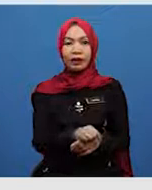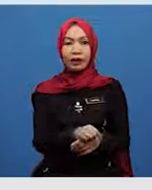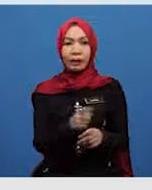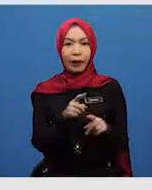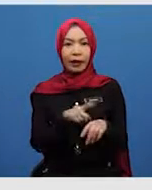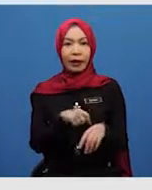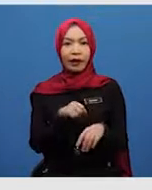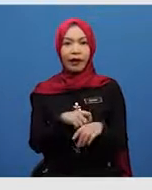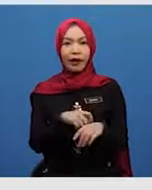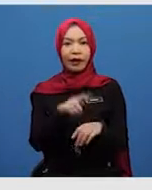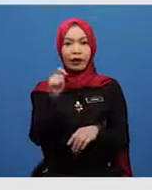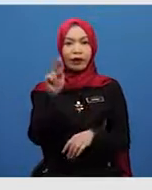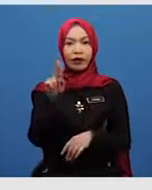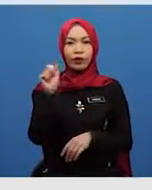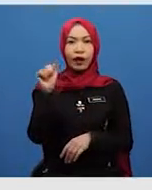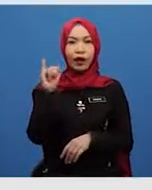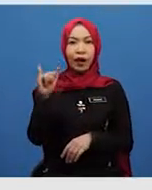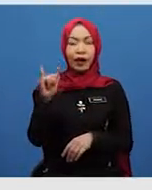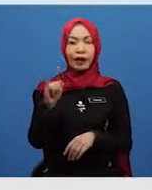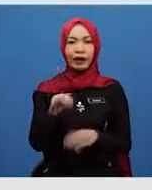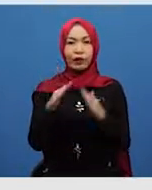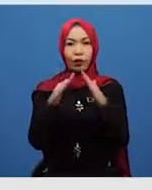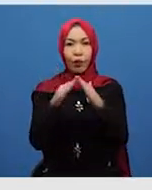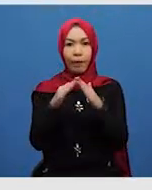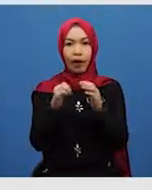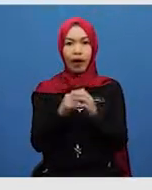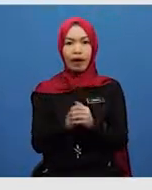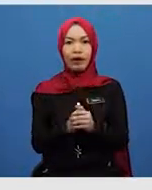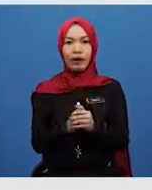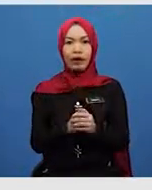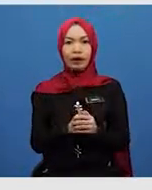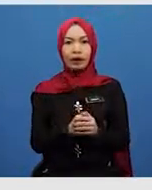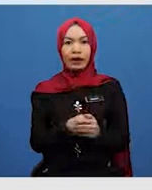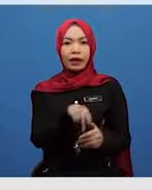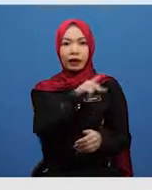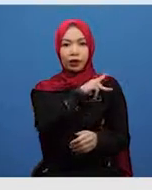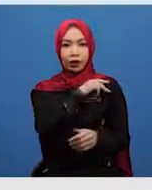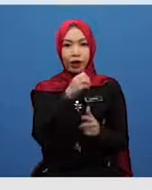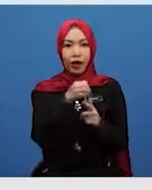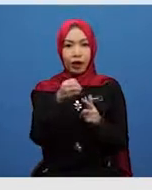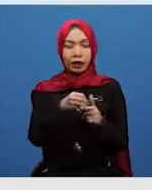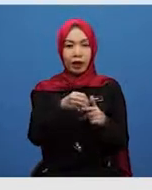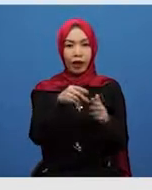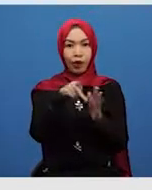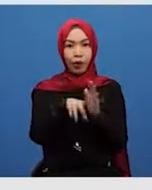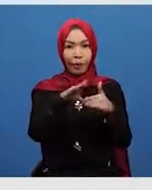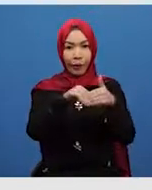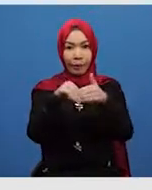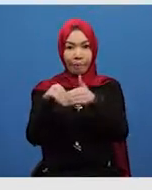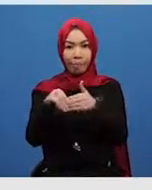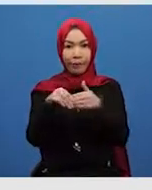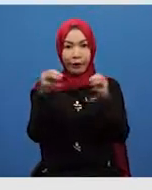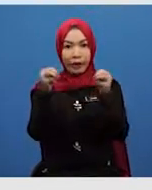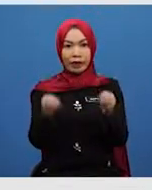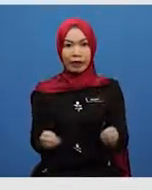bagi masyarakat bidayuh ketua mereka ialah tua Kampung Kedua mereka menjadi